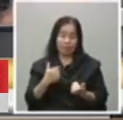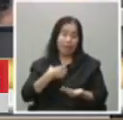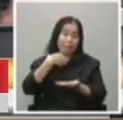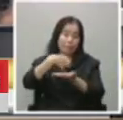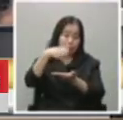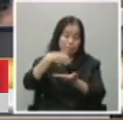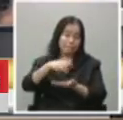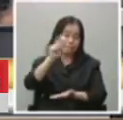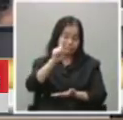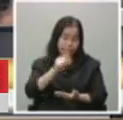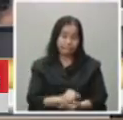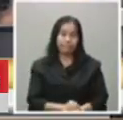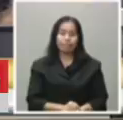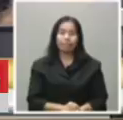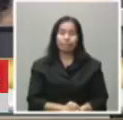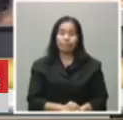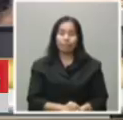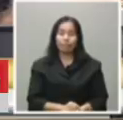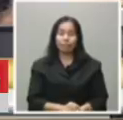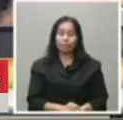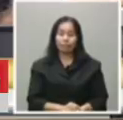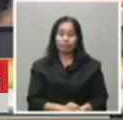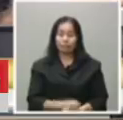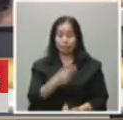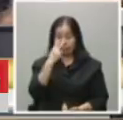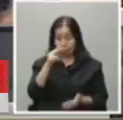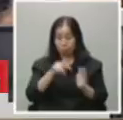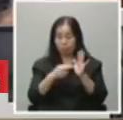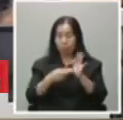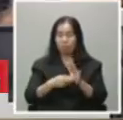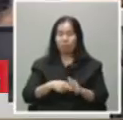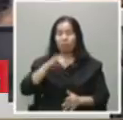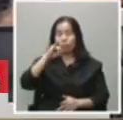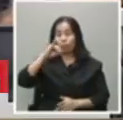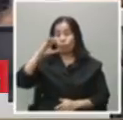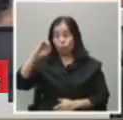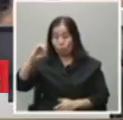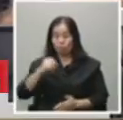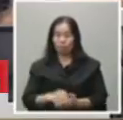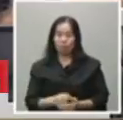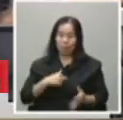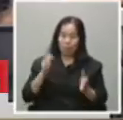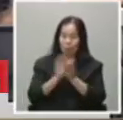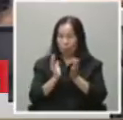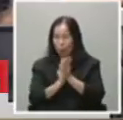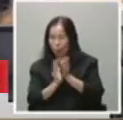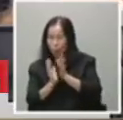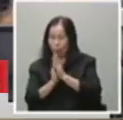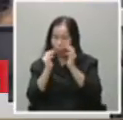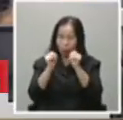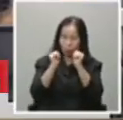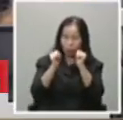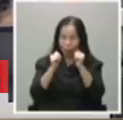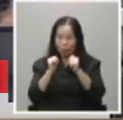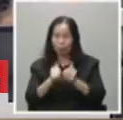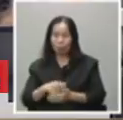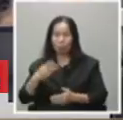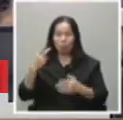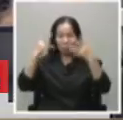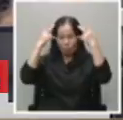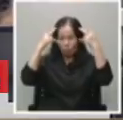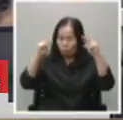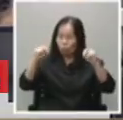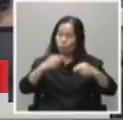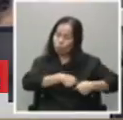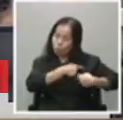าเพจ IO ของท่านนะครับไปลงเชียร์ท่านเยอะแยะบอกโอ้ยท่านนายกรัฐมนตรีเป็นคนเสียสละเพื่อช